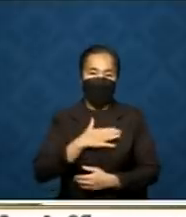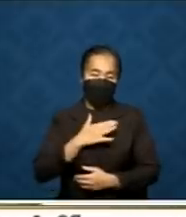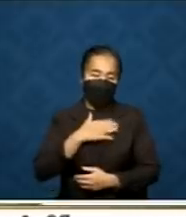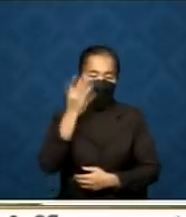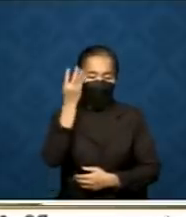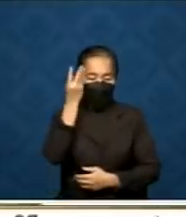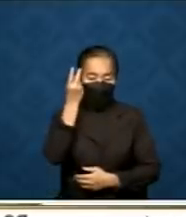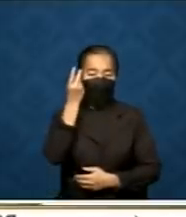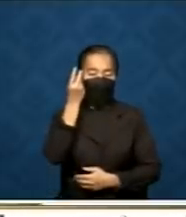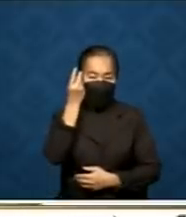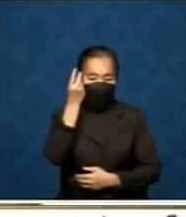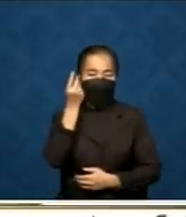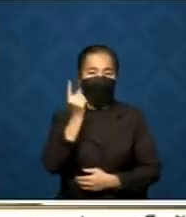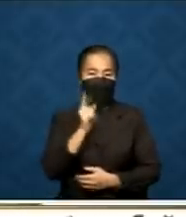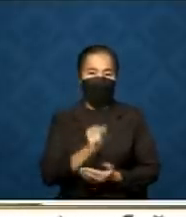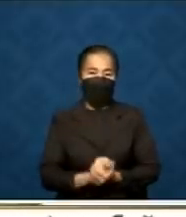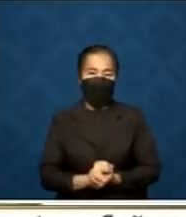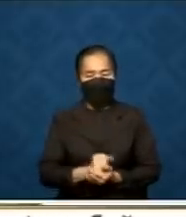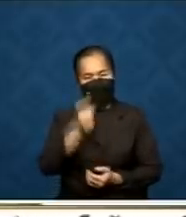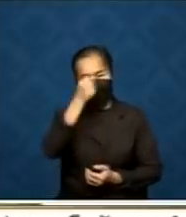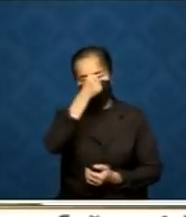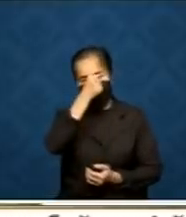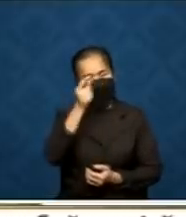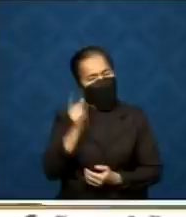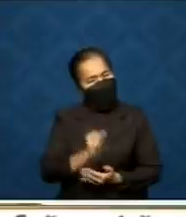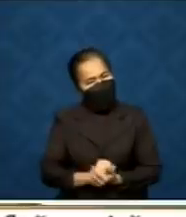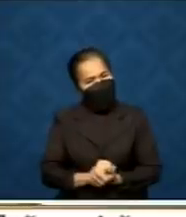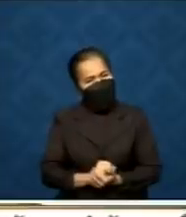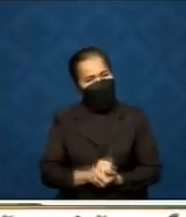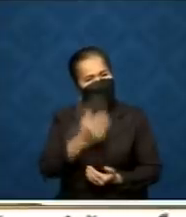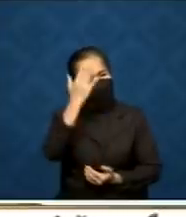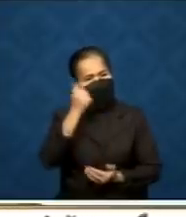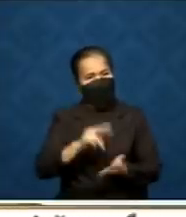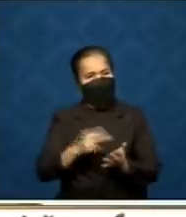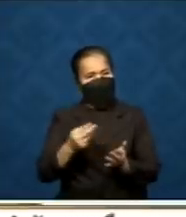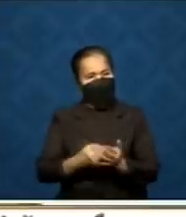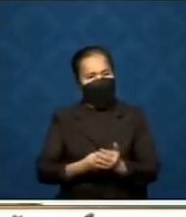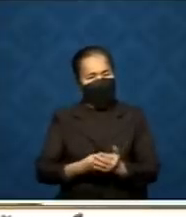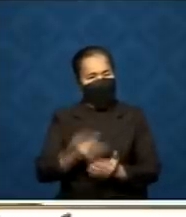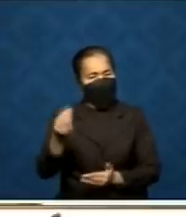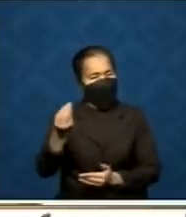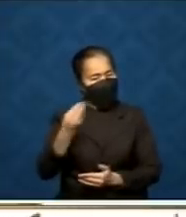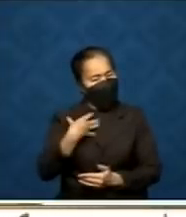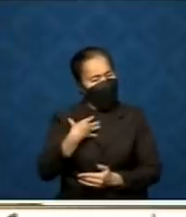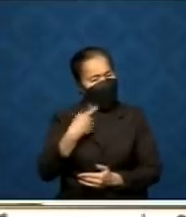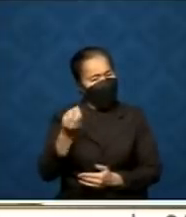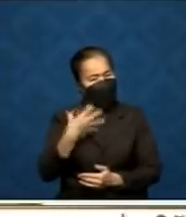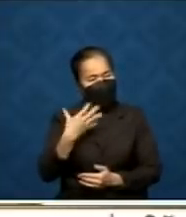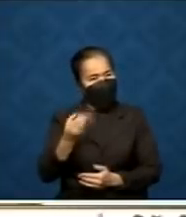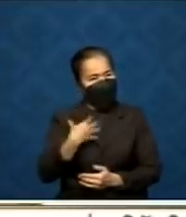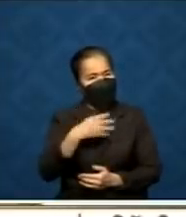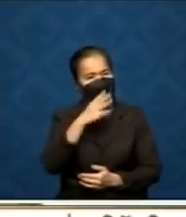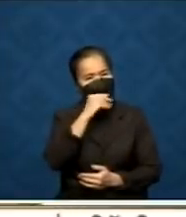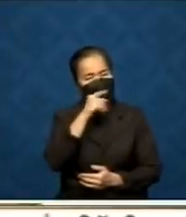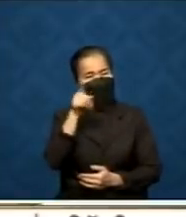เอ๋เพราะเหตุนี้หรือเปล่าน่าทึ่งละกันเรามากมายให้เราวิจารณ์ชิโนแว๊กซ์ได้ค่า